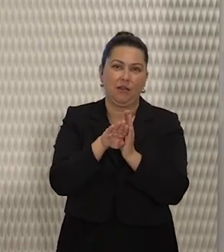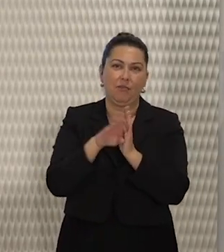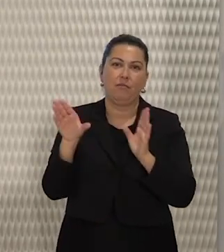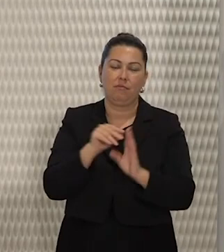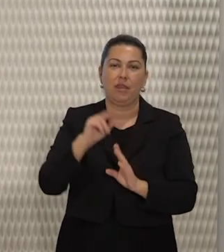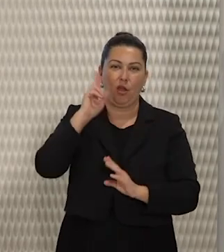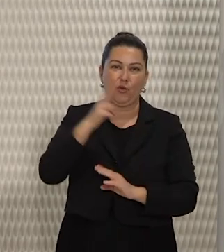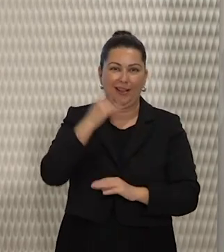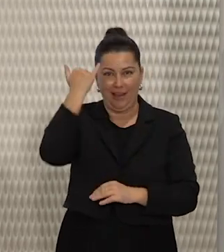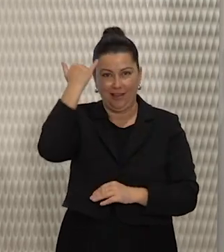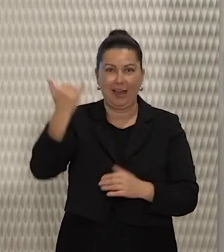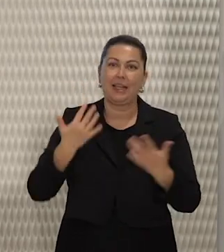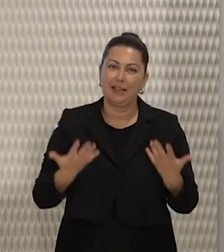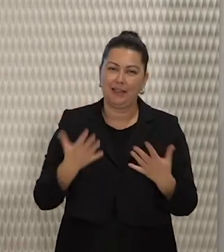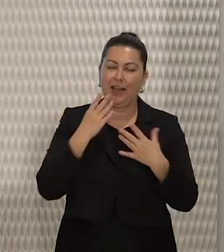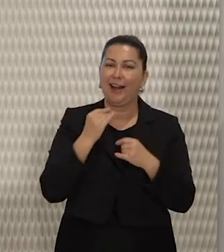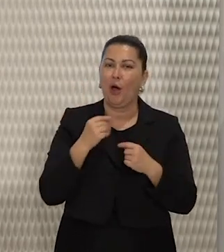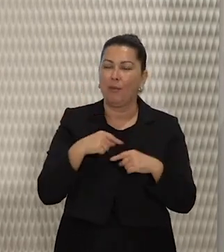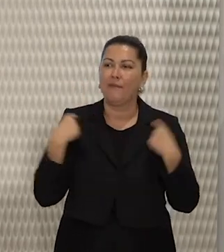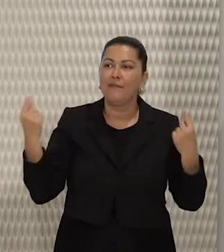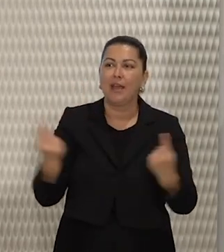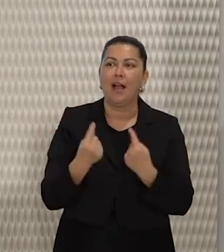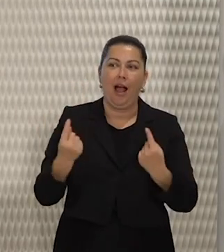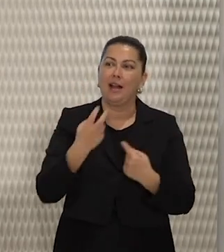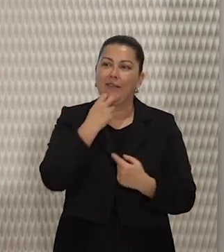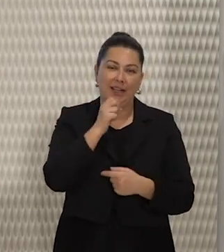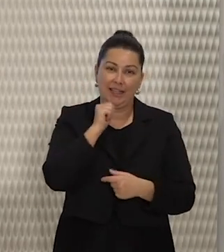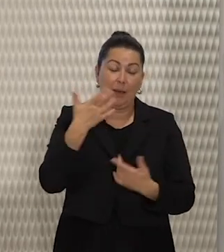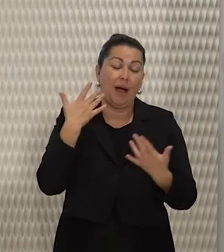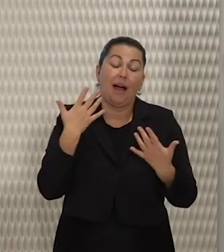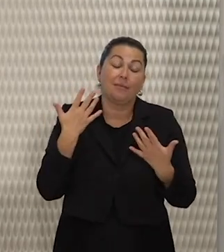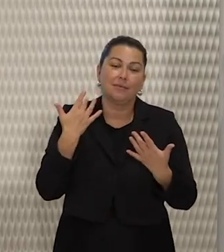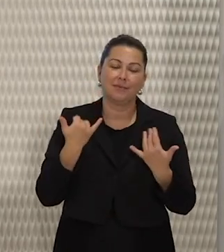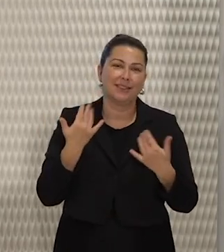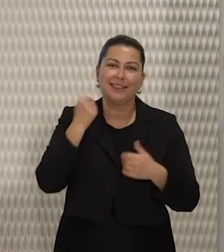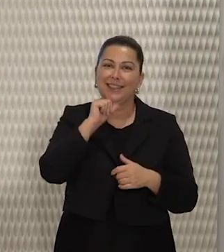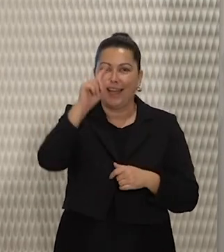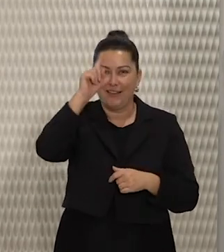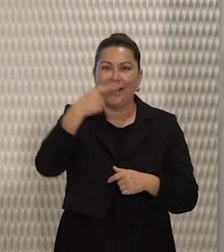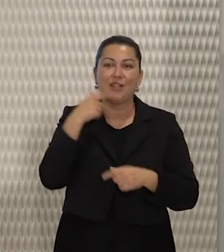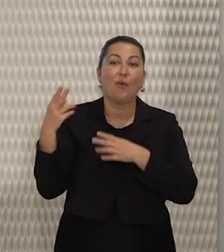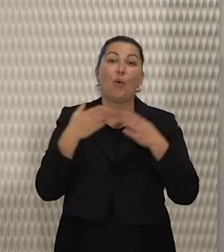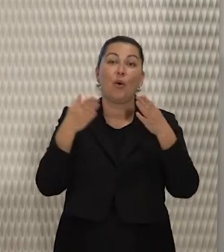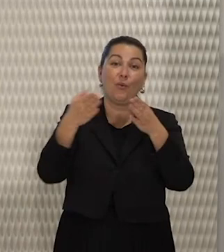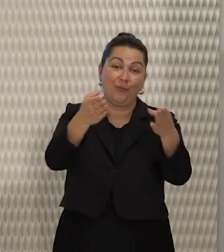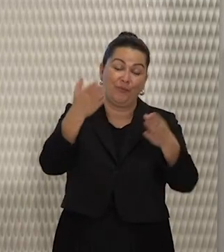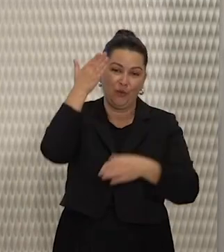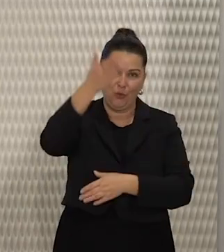ja, wollen wir ja alle, aber keiner weiß, wo der Weg hingeht.